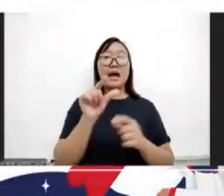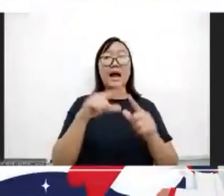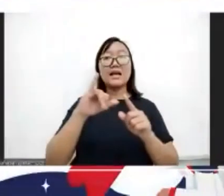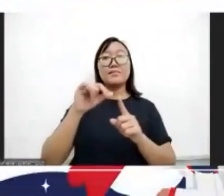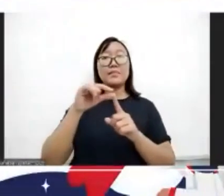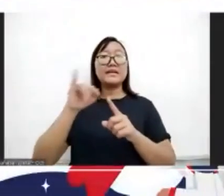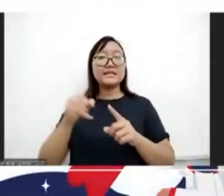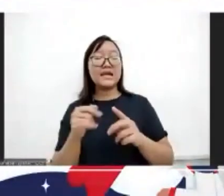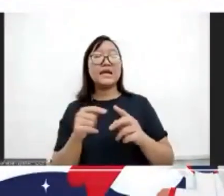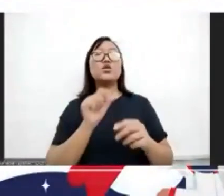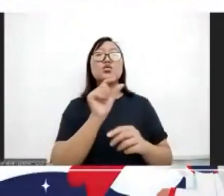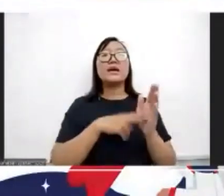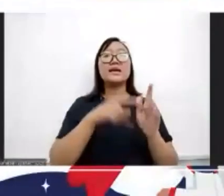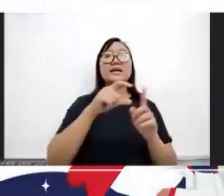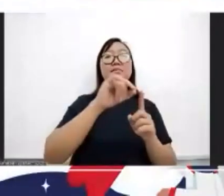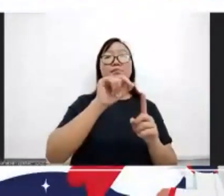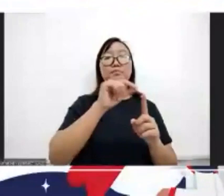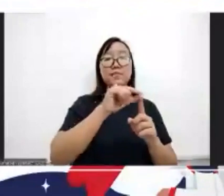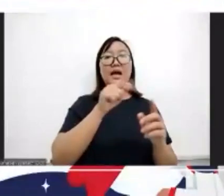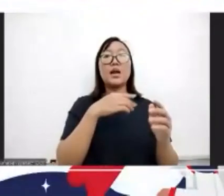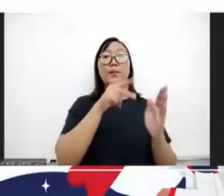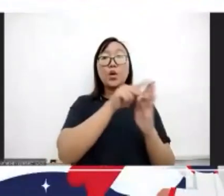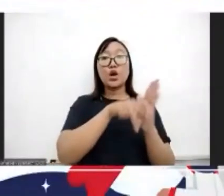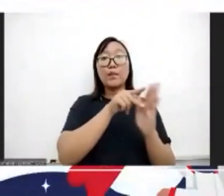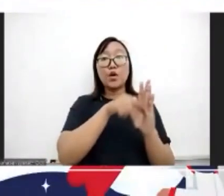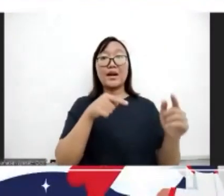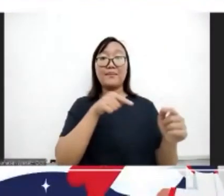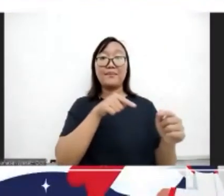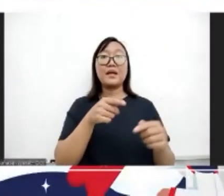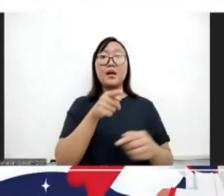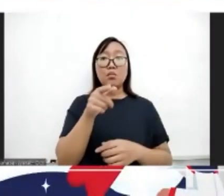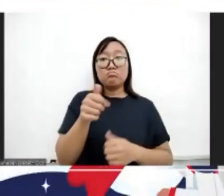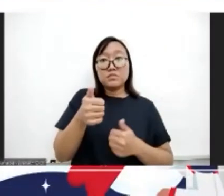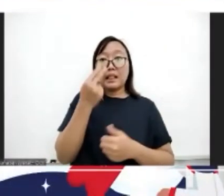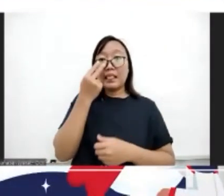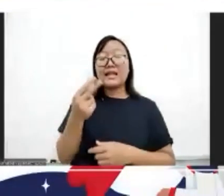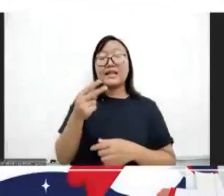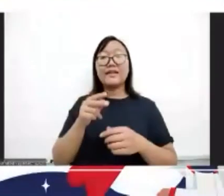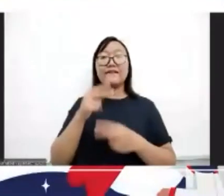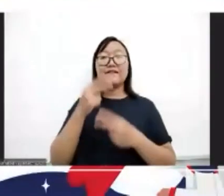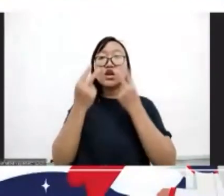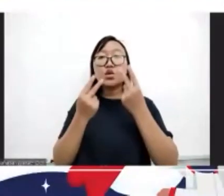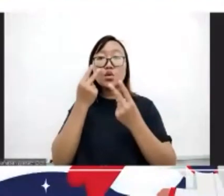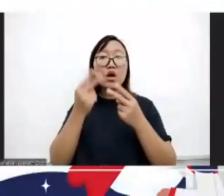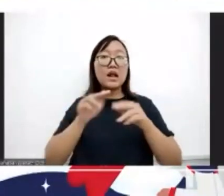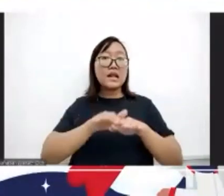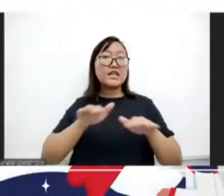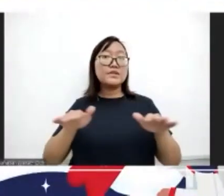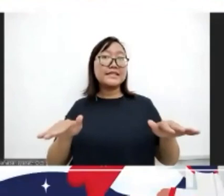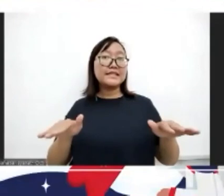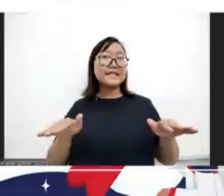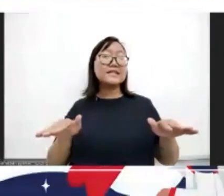UNDP itu ada beberapa program ditampilkan di first leg sendiri pastikan berkunjung ke Fitrah Expedition